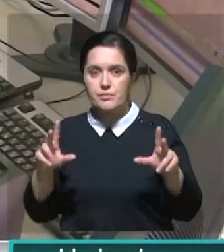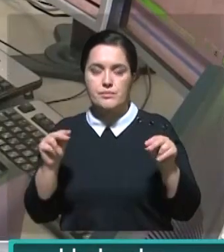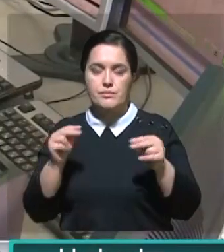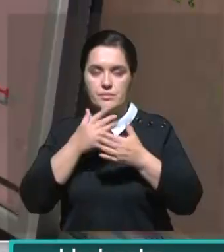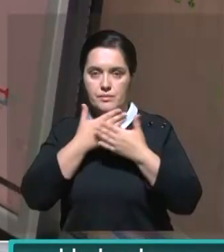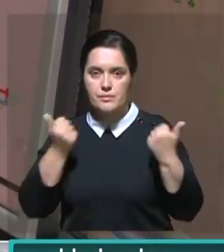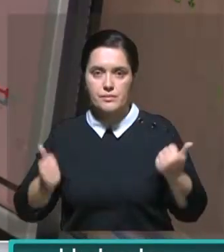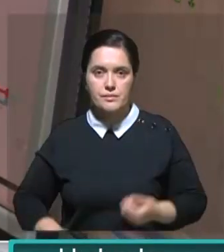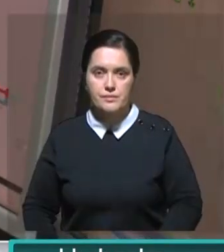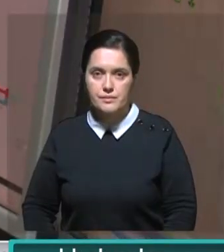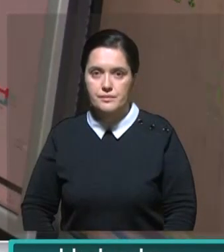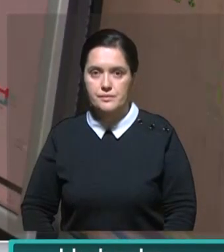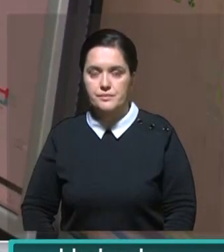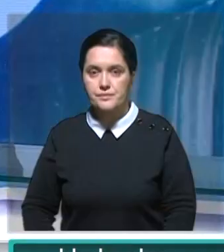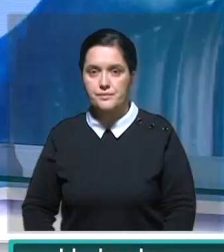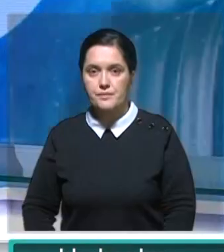говорится в сообщении.